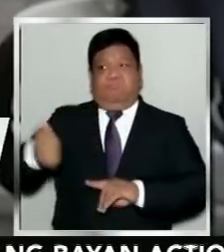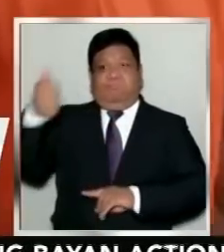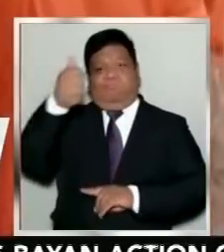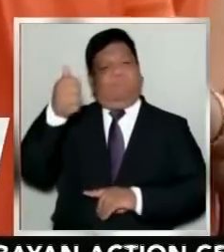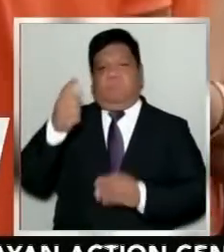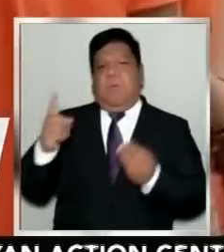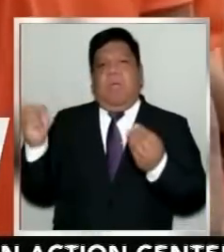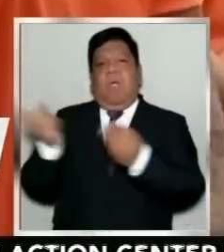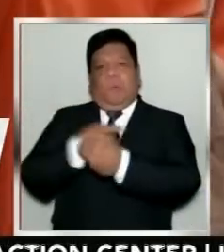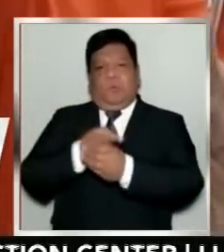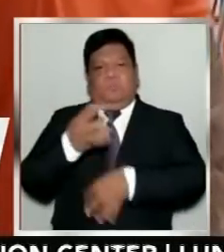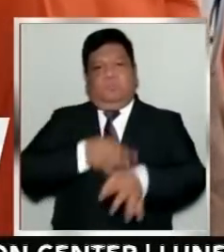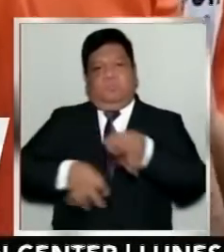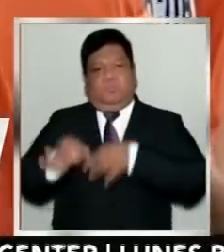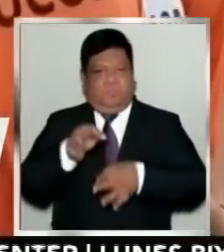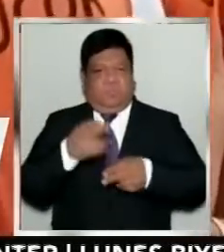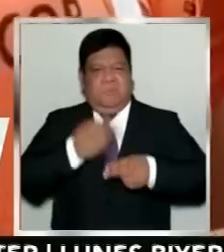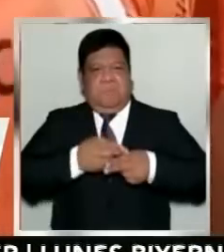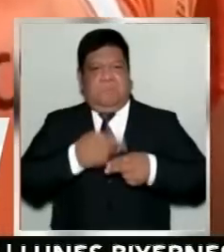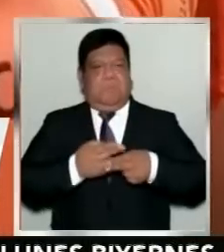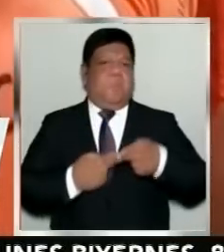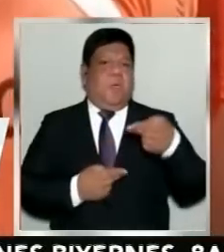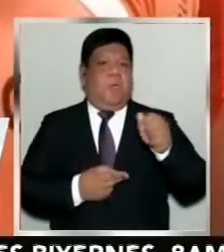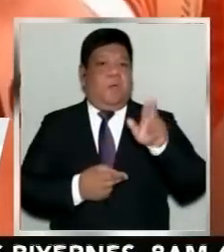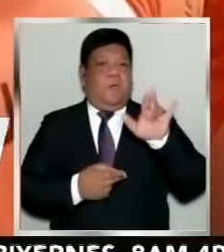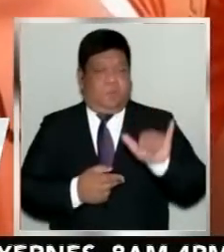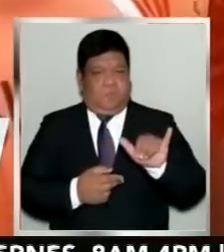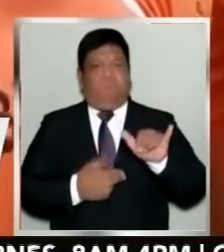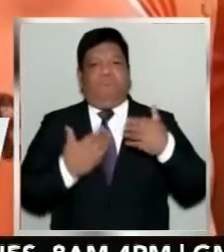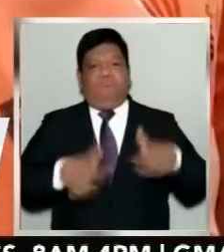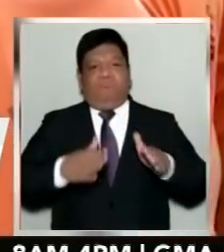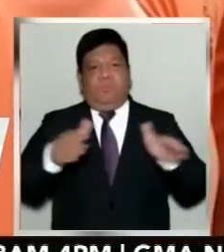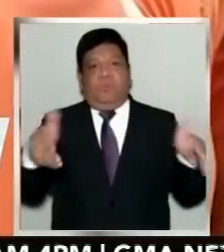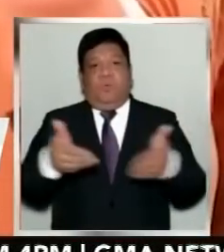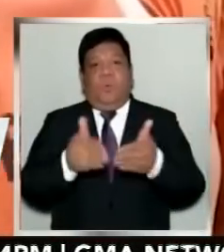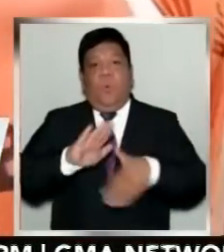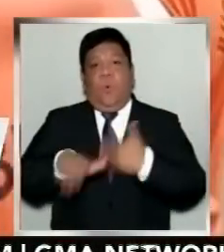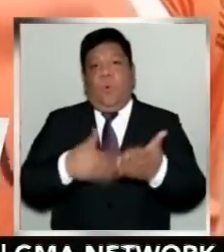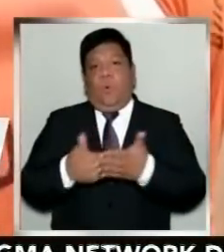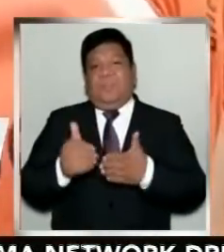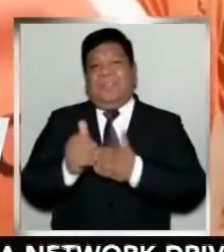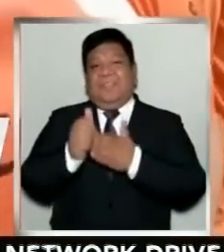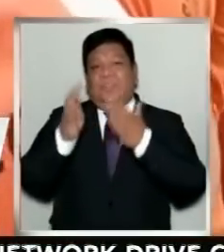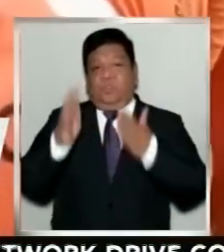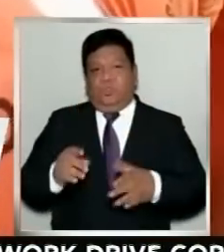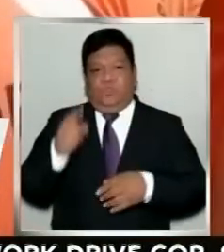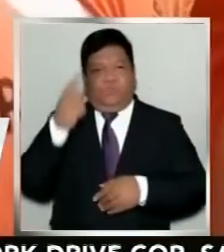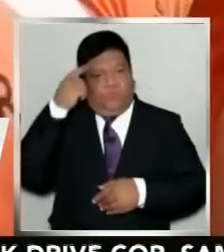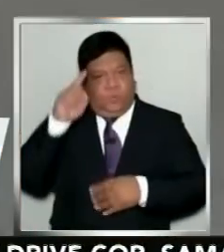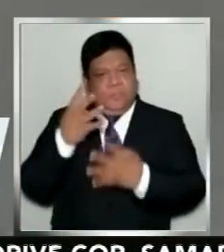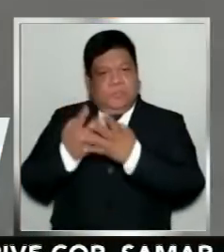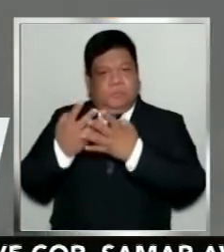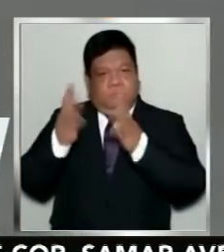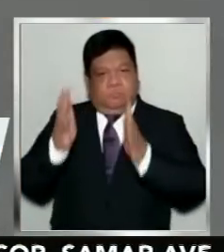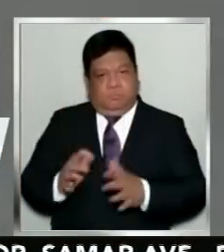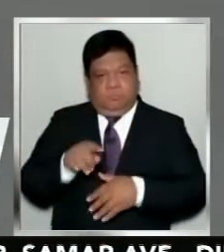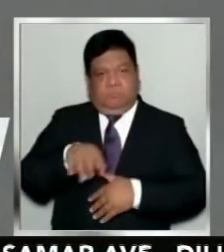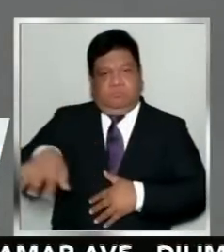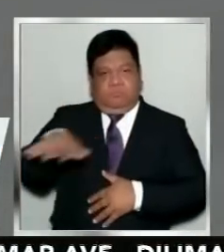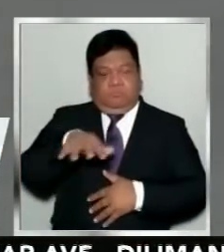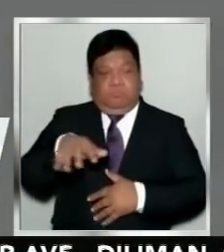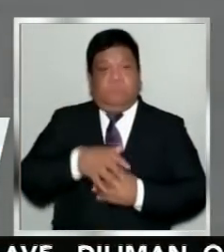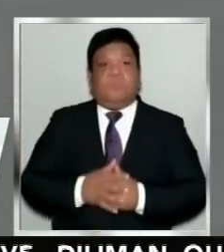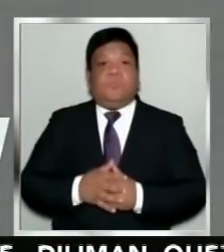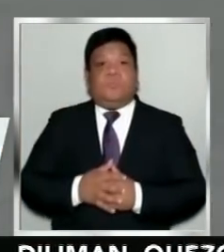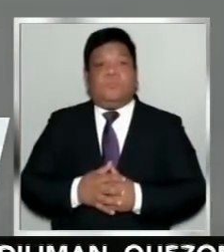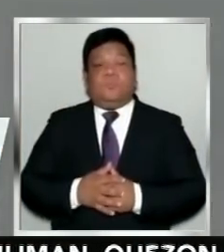Hari, na pinakilala rin agad sa mga leader ng PDL sa Maximum Security Compound. Ang 700 gwardya